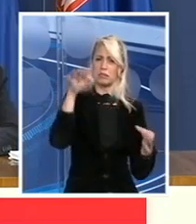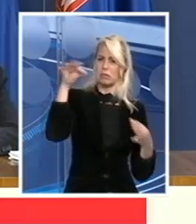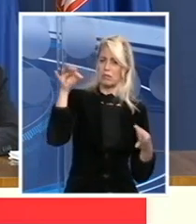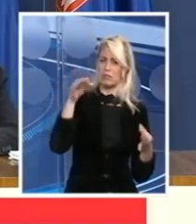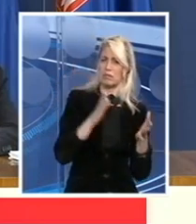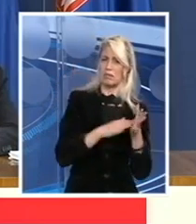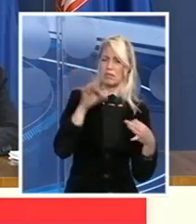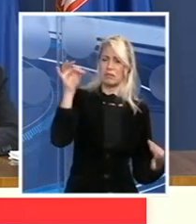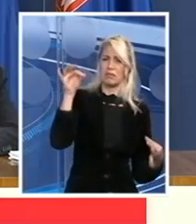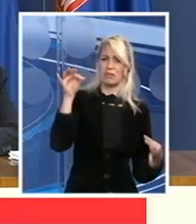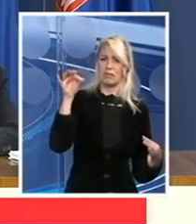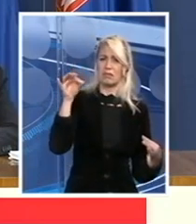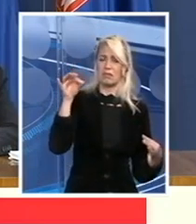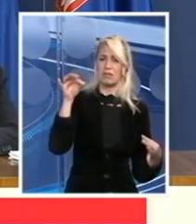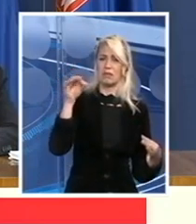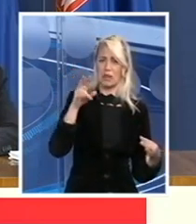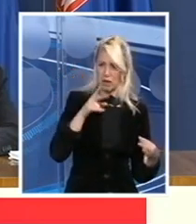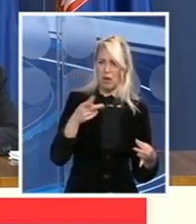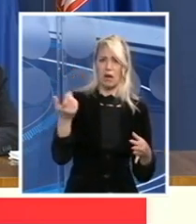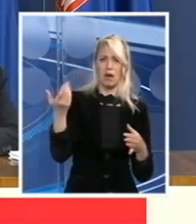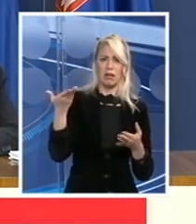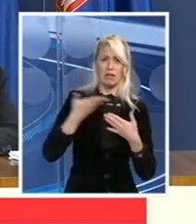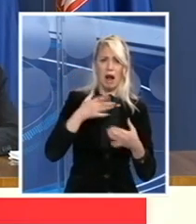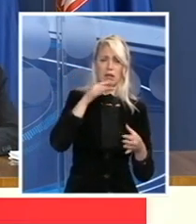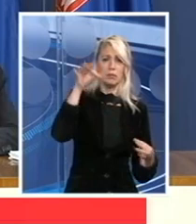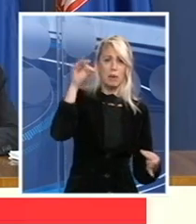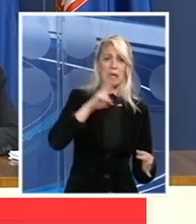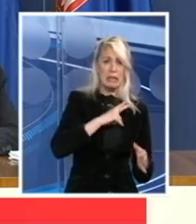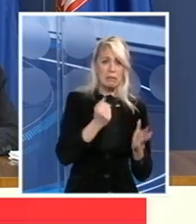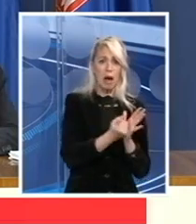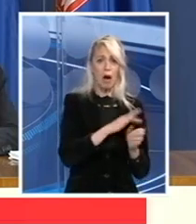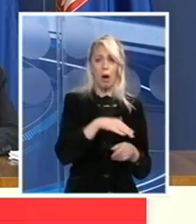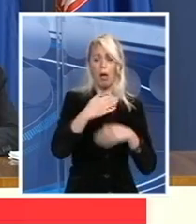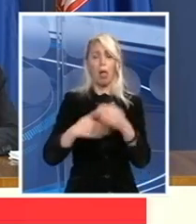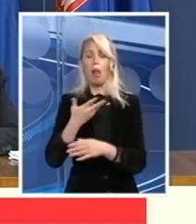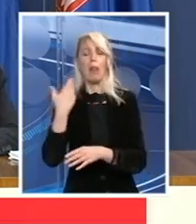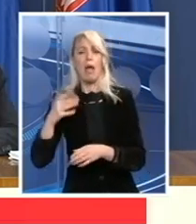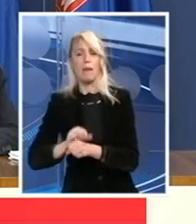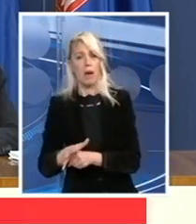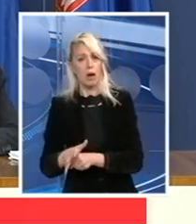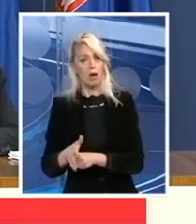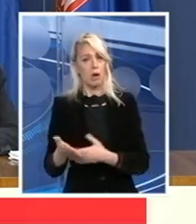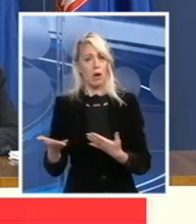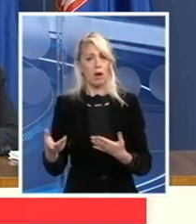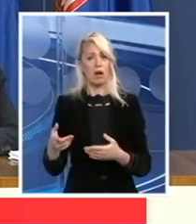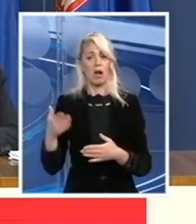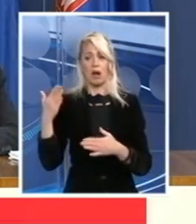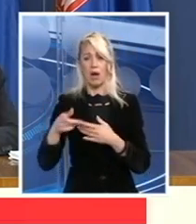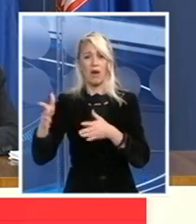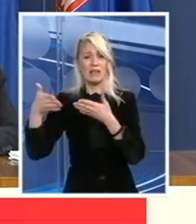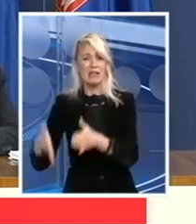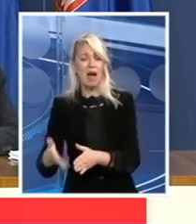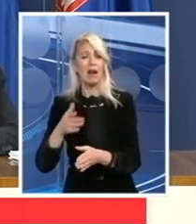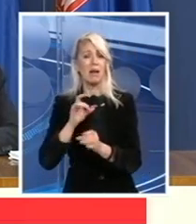je sahranjen bez njih. Pričam o tome da li je moguće da se izbegne situacija kada se ovakve stvari dese da se